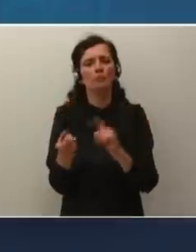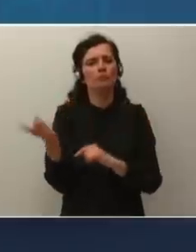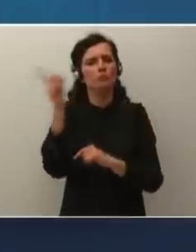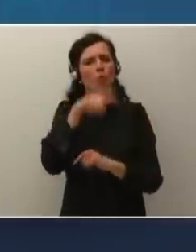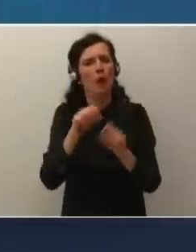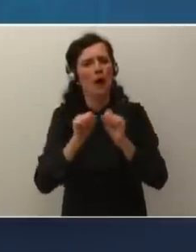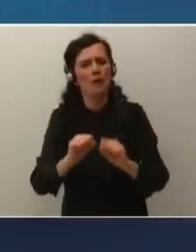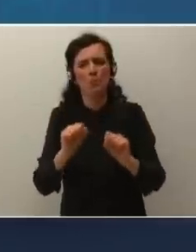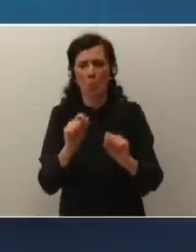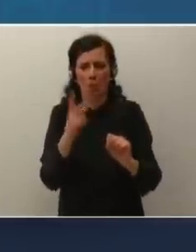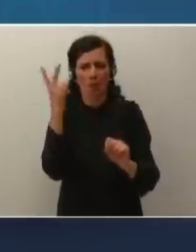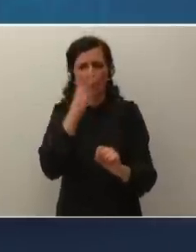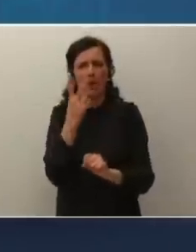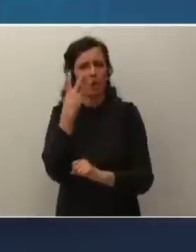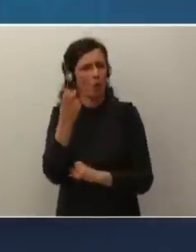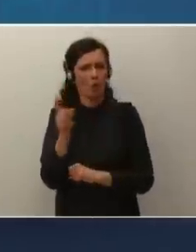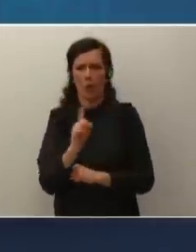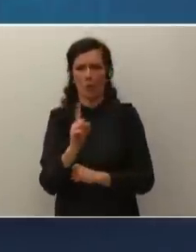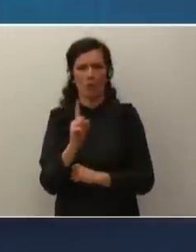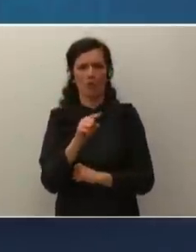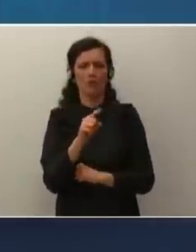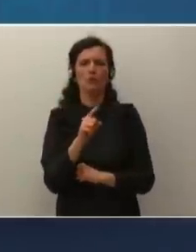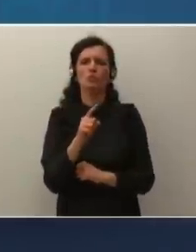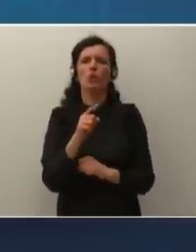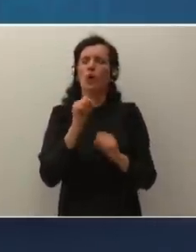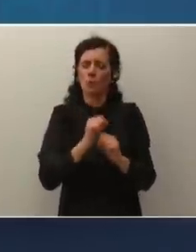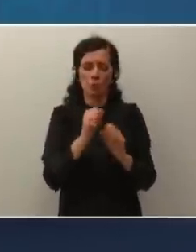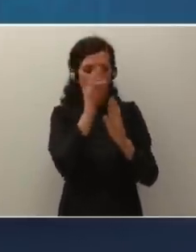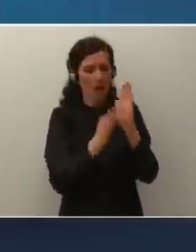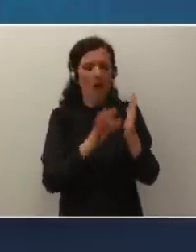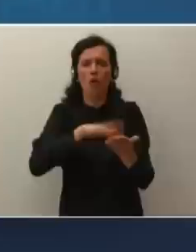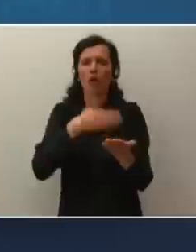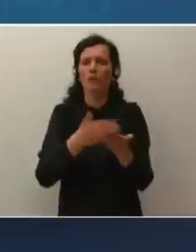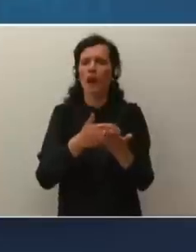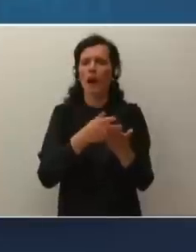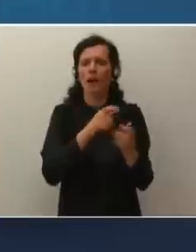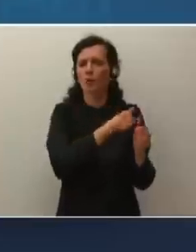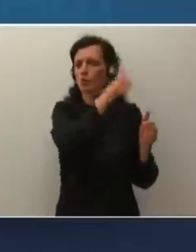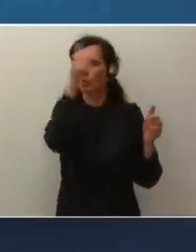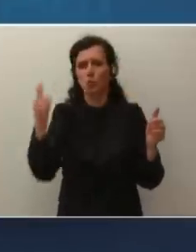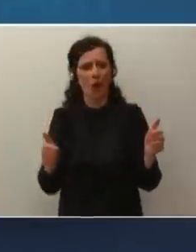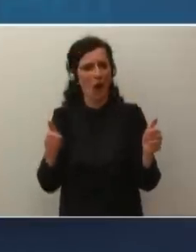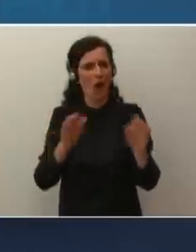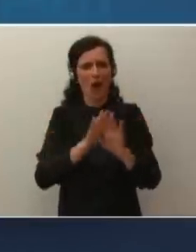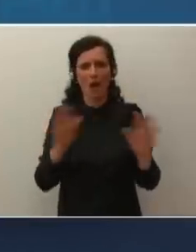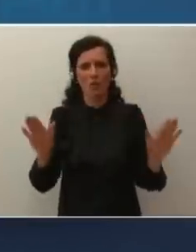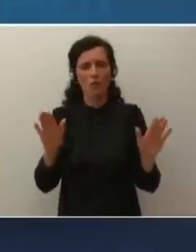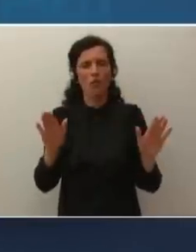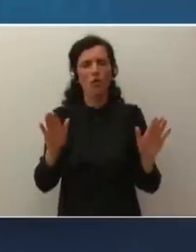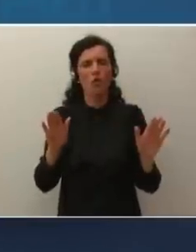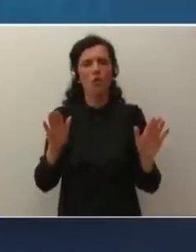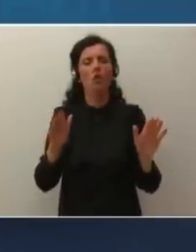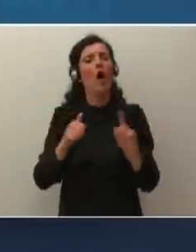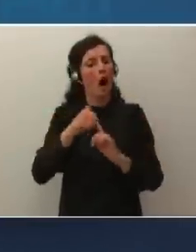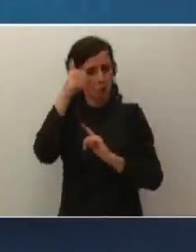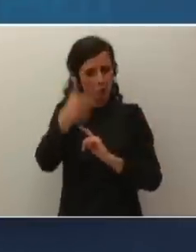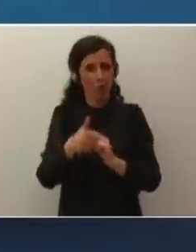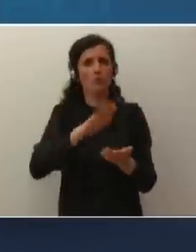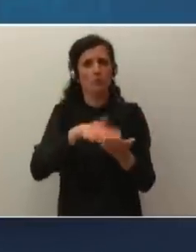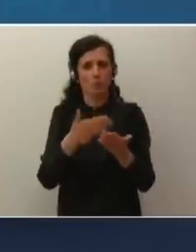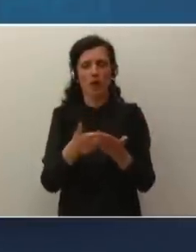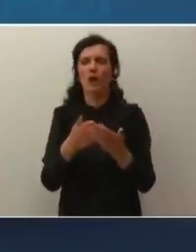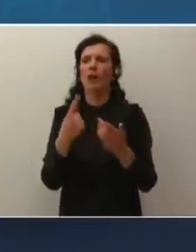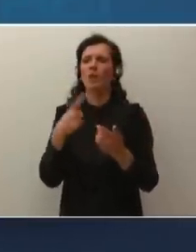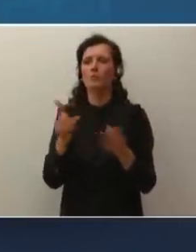discussione complessa che durerà probabilmente tutto l'anno prossimo e siccome gli altri paesi europei sono in condizioni